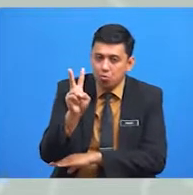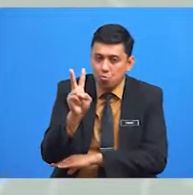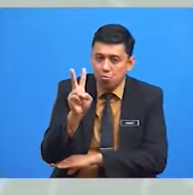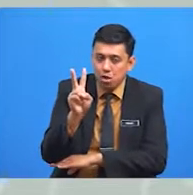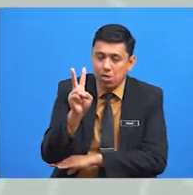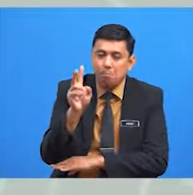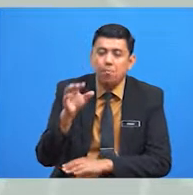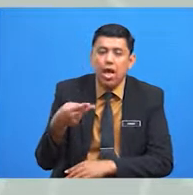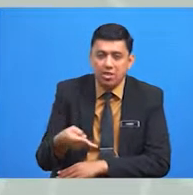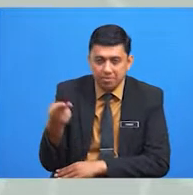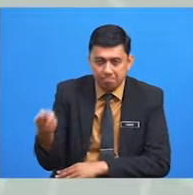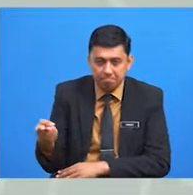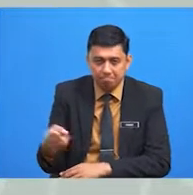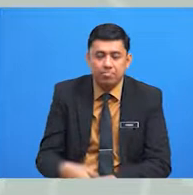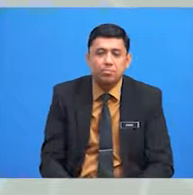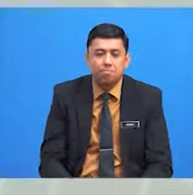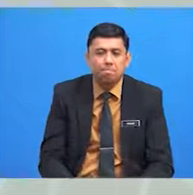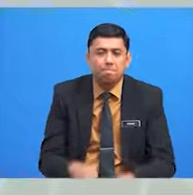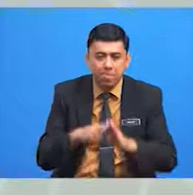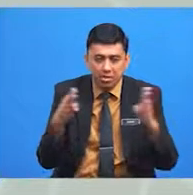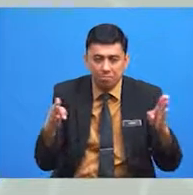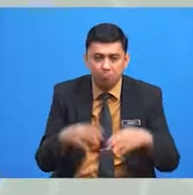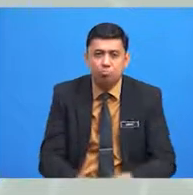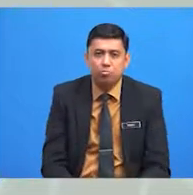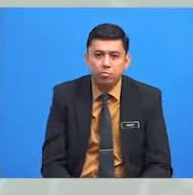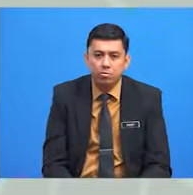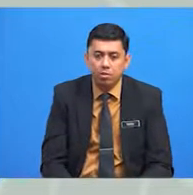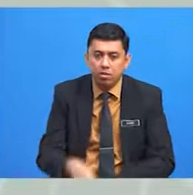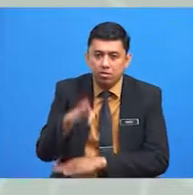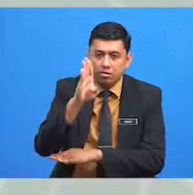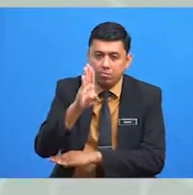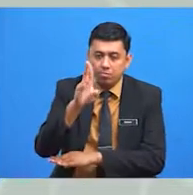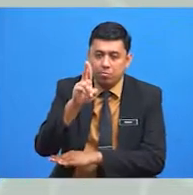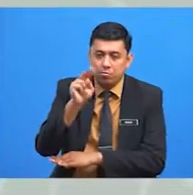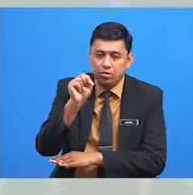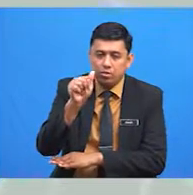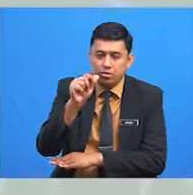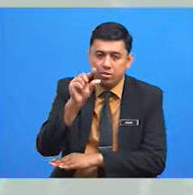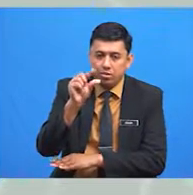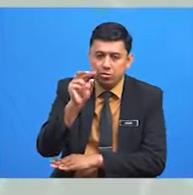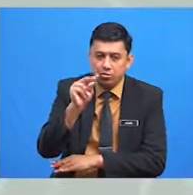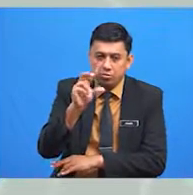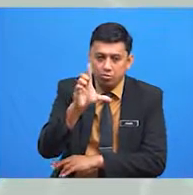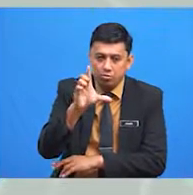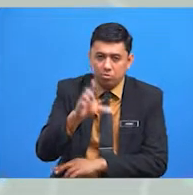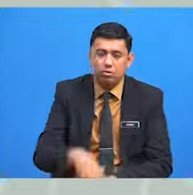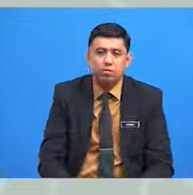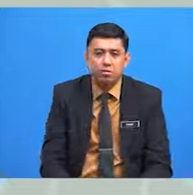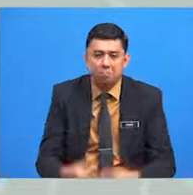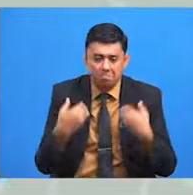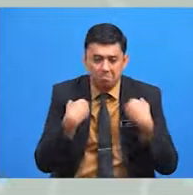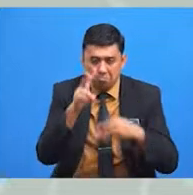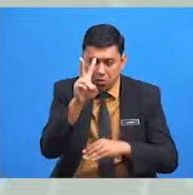bahasa Raja Ali Haji yang penting ialah Bustanul Katibin Lisubyanil